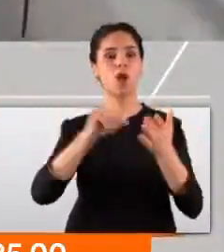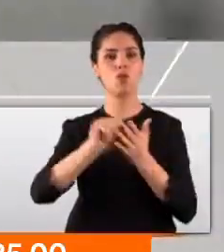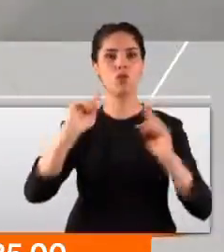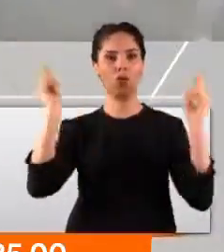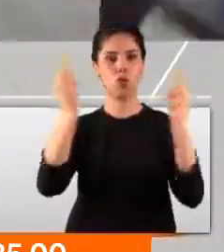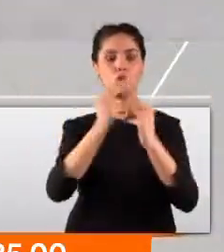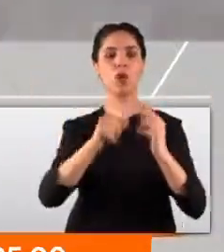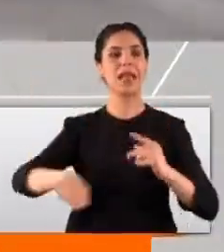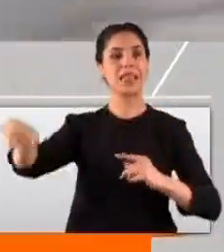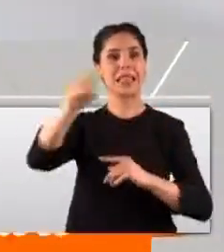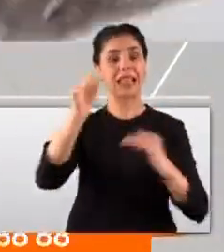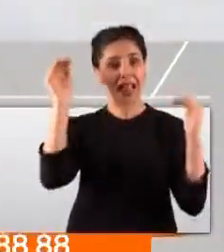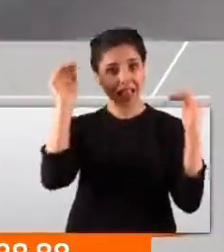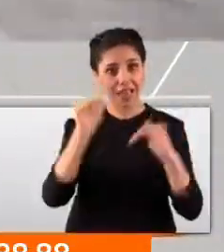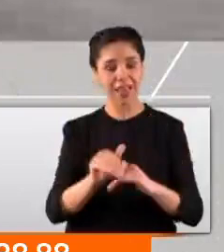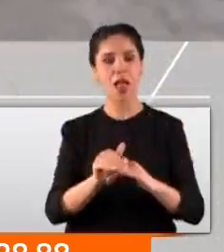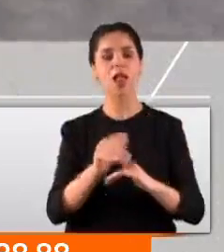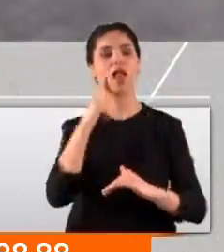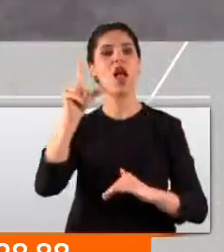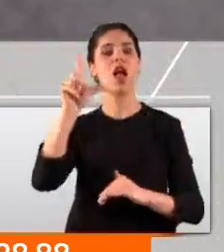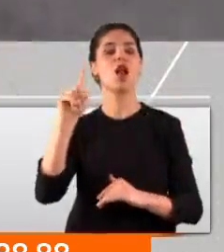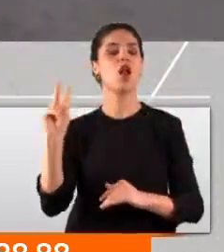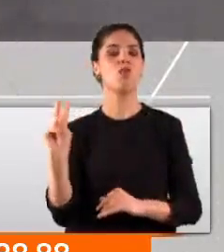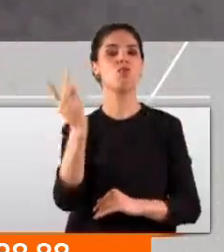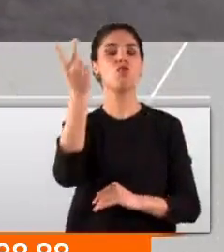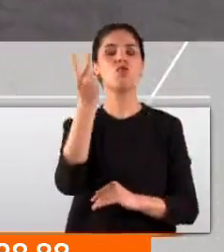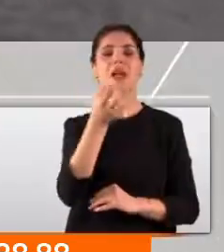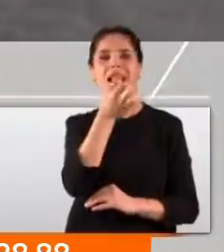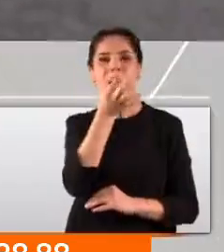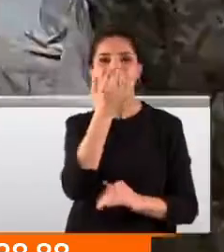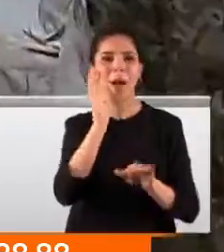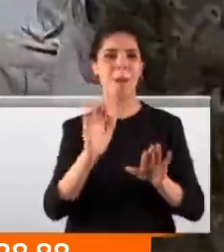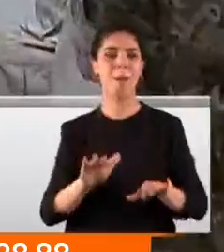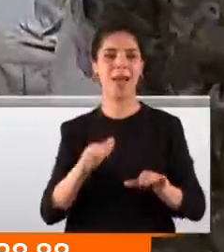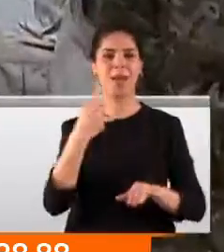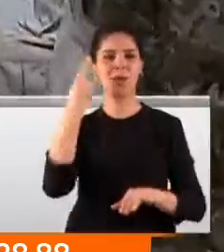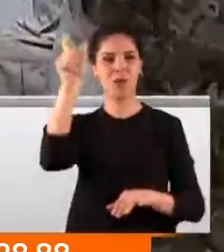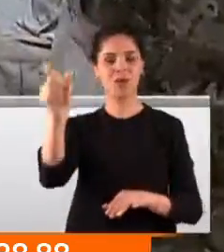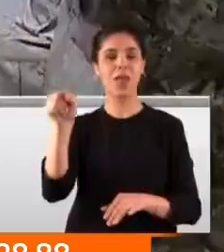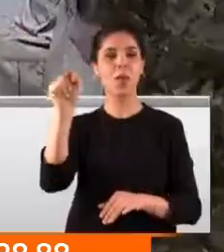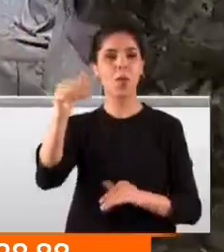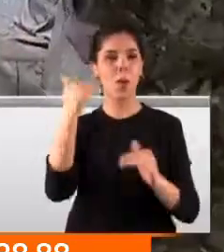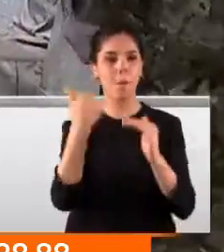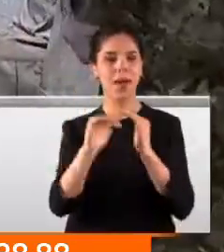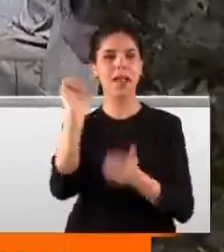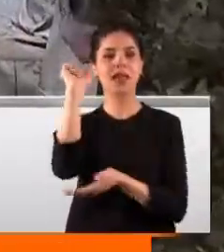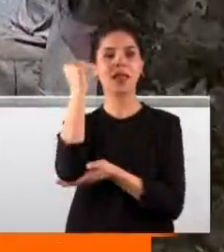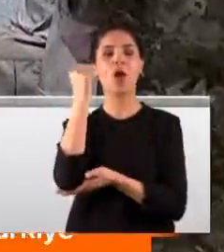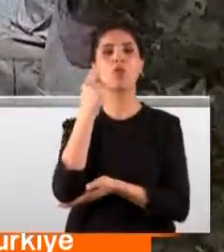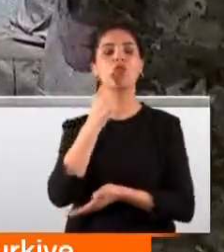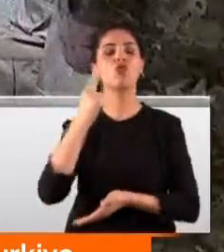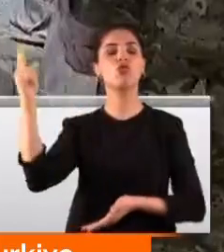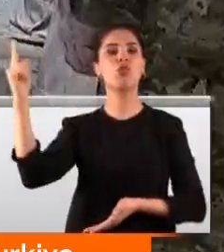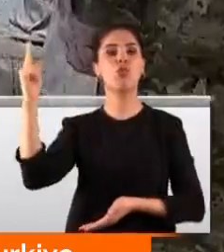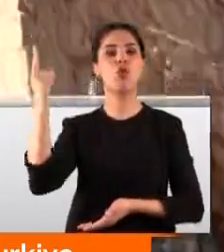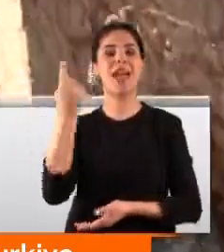sizlerden gelecek hayırlı ve müjdeli haberleri bekliyor. Erdoğan bu mesajları Taksim Cumhuriyet Anıtı'nın